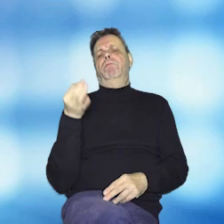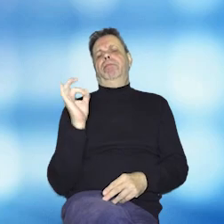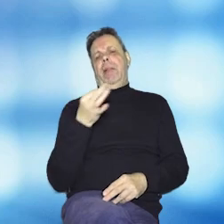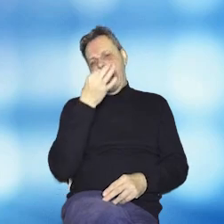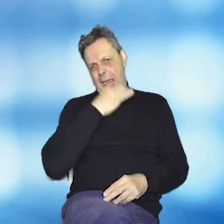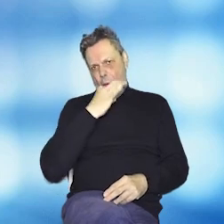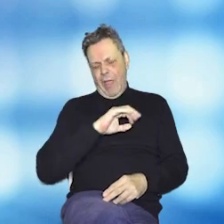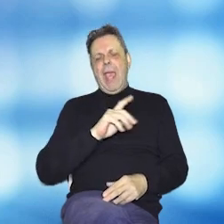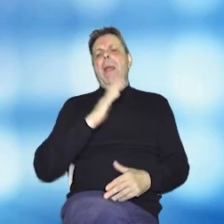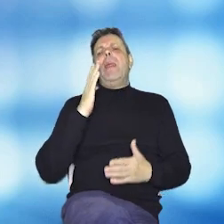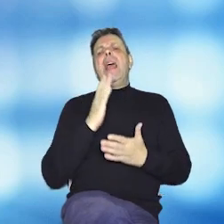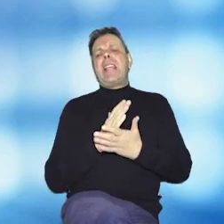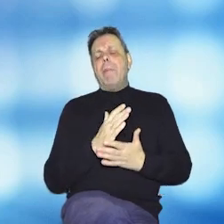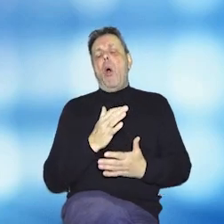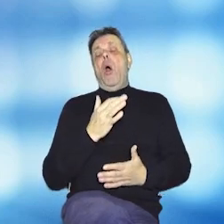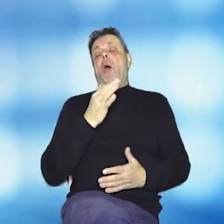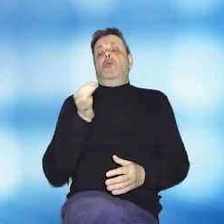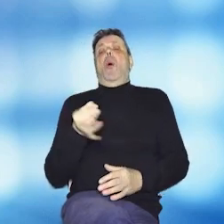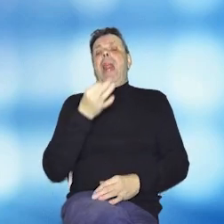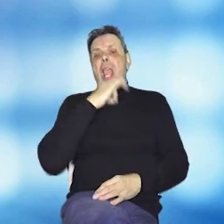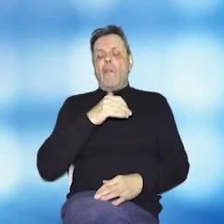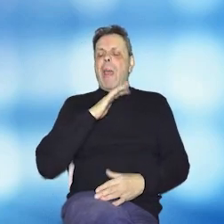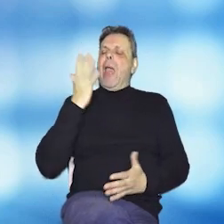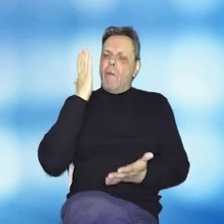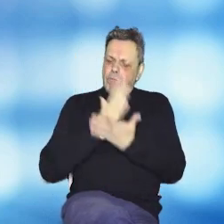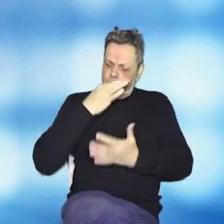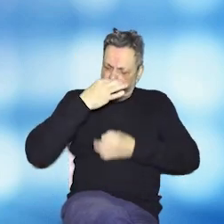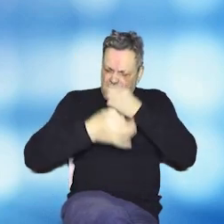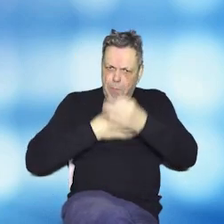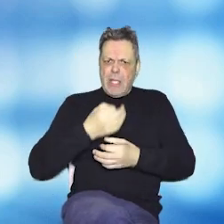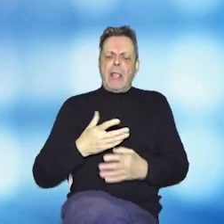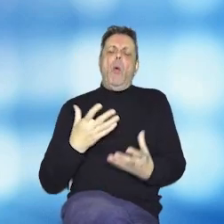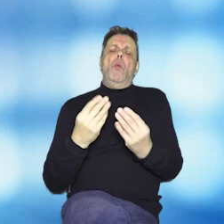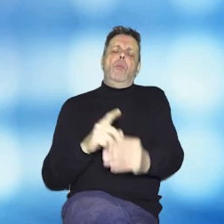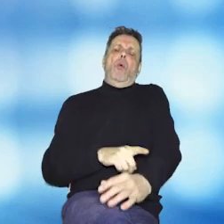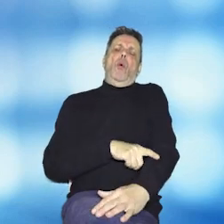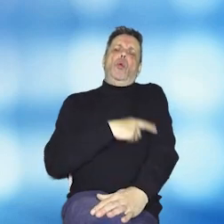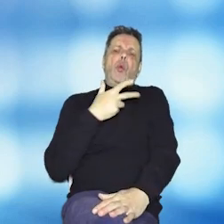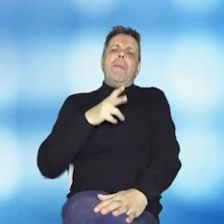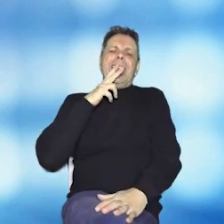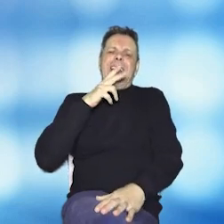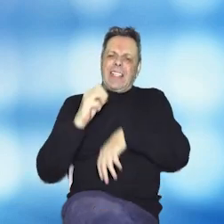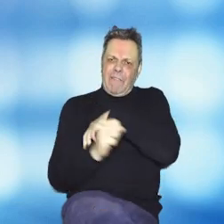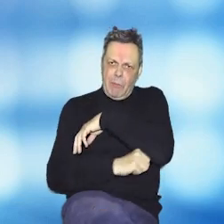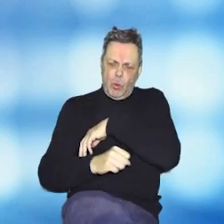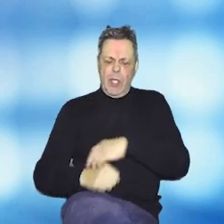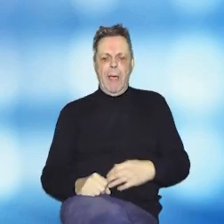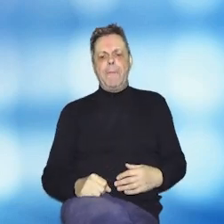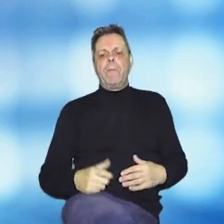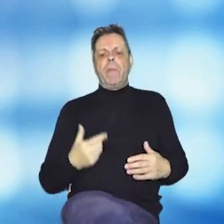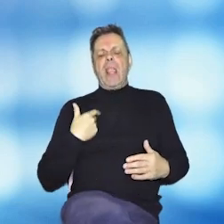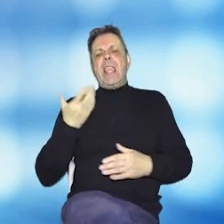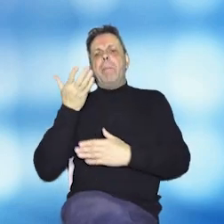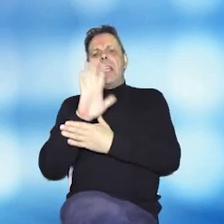lijekove. Ne samo efikasne lijekove, već ispitane lijekove u brojnim, dugotrajnim, skupim i zahtjevnim studijima. Dakle,